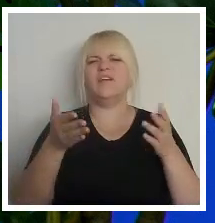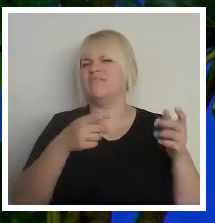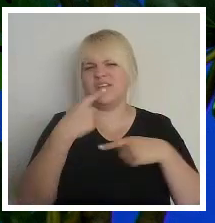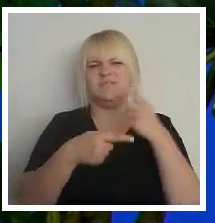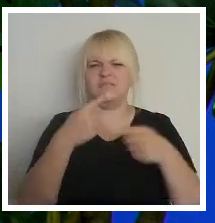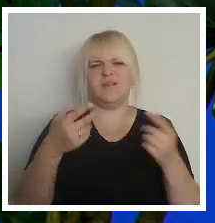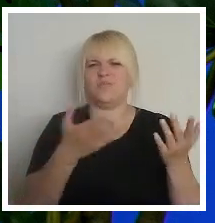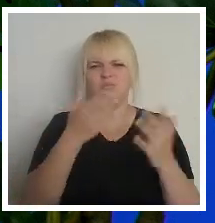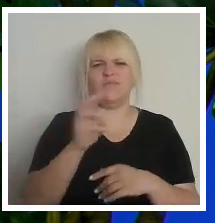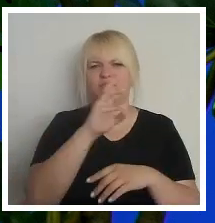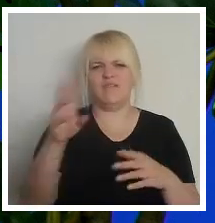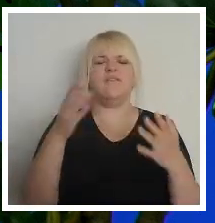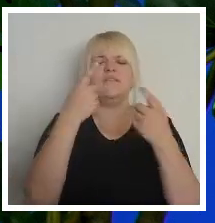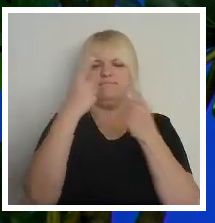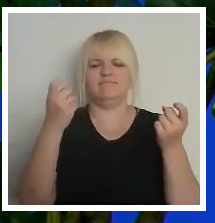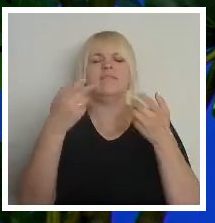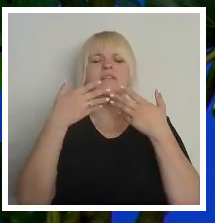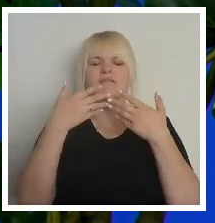kaut cik zināmā medija Latvijā,